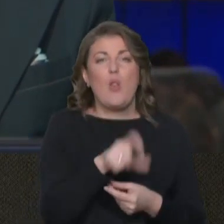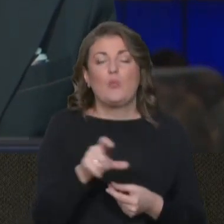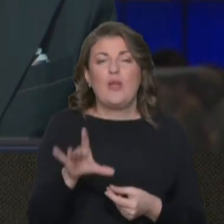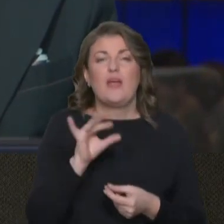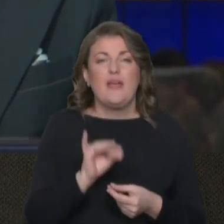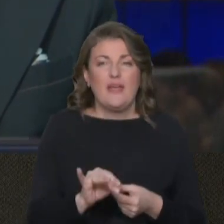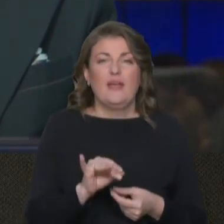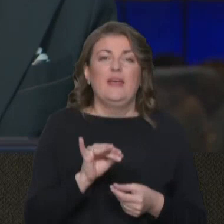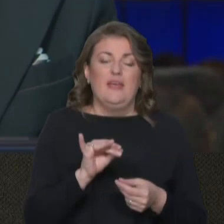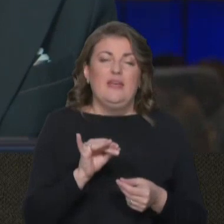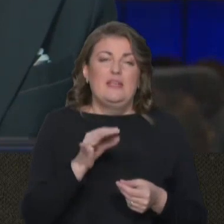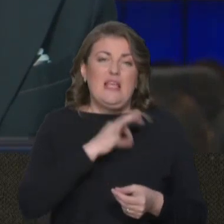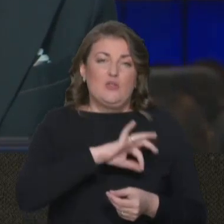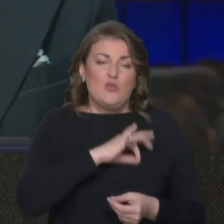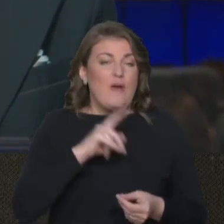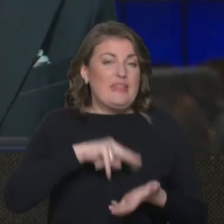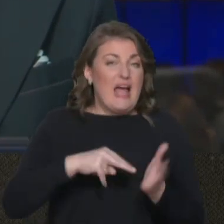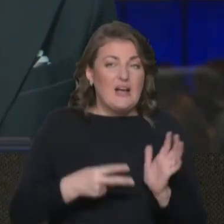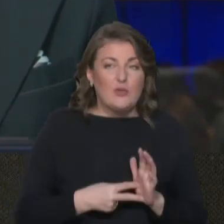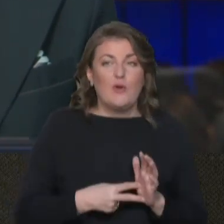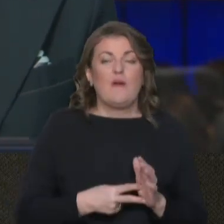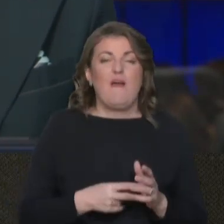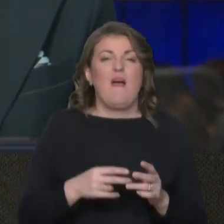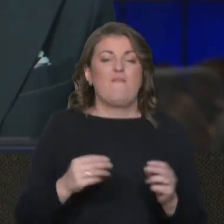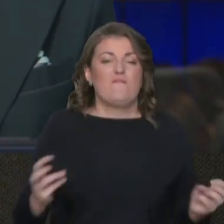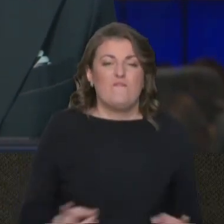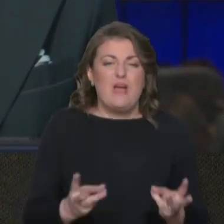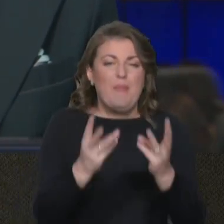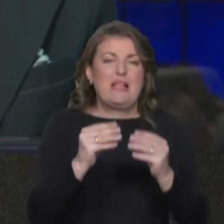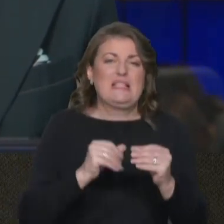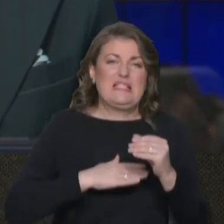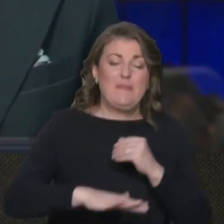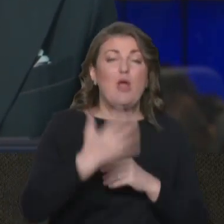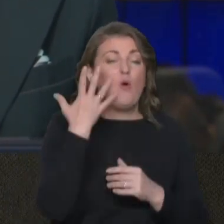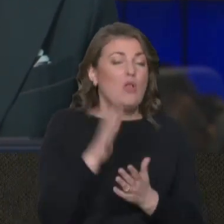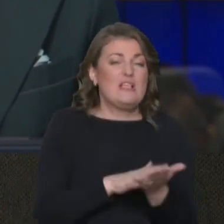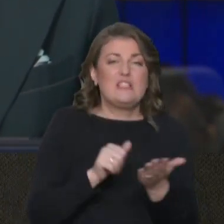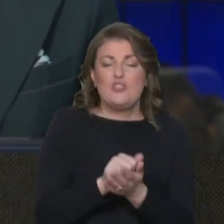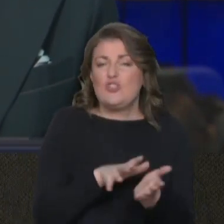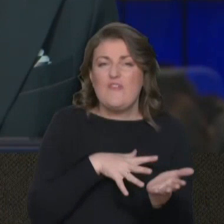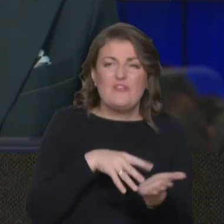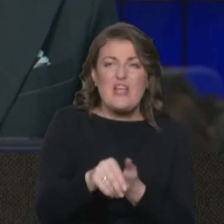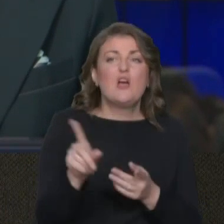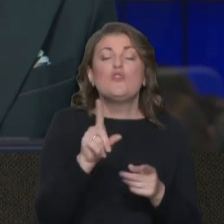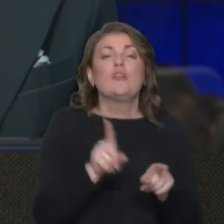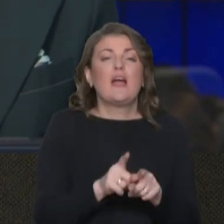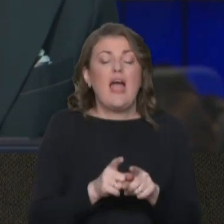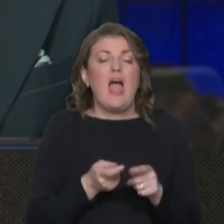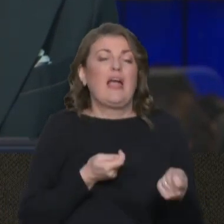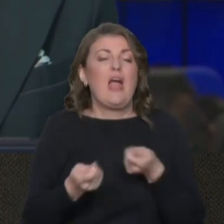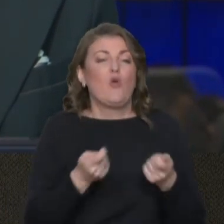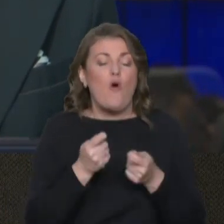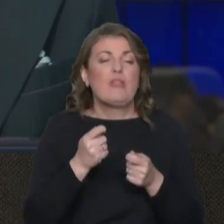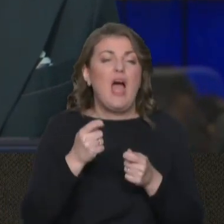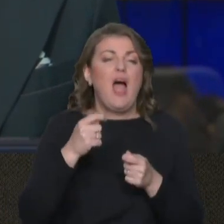і застосовувати тактику випаленої землі, коли знищується абсолютно все. Що таке керована авіаційна